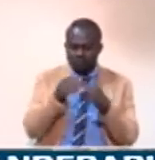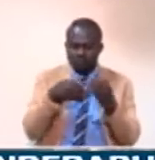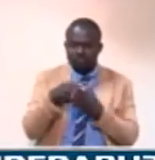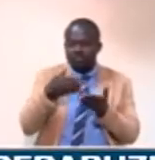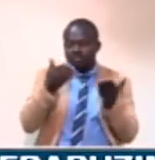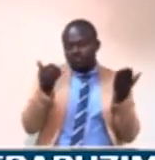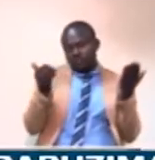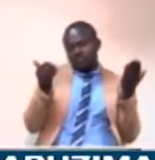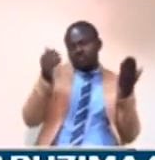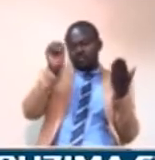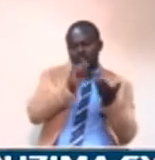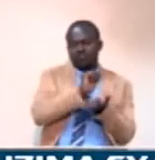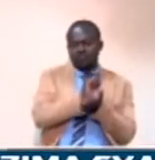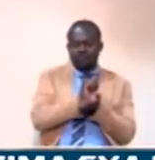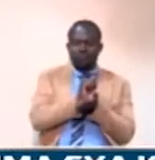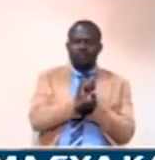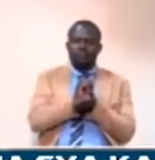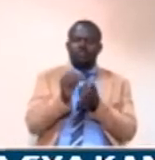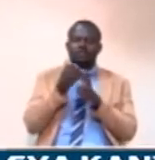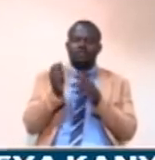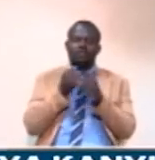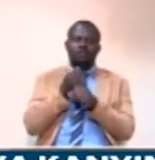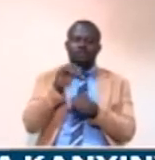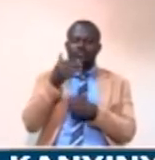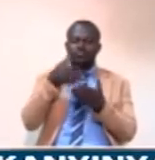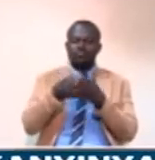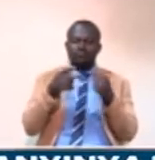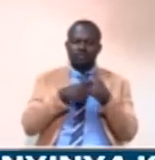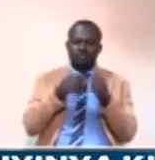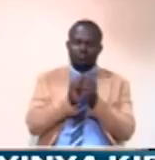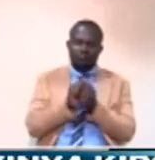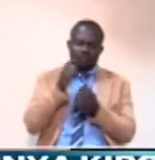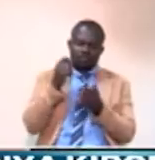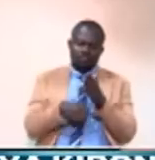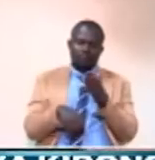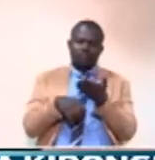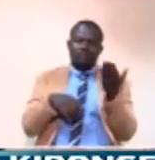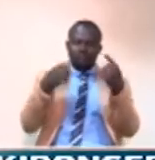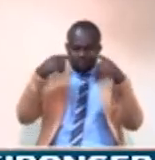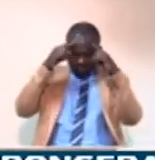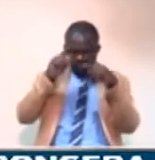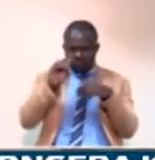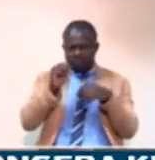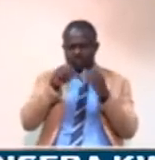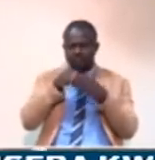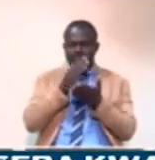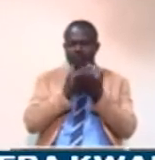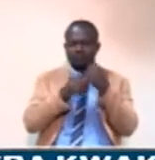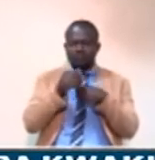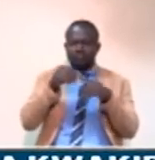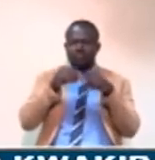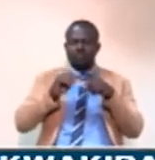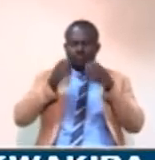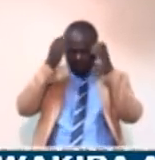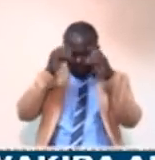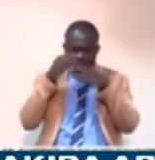bihama bashobora kuzahanishwa igifungo kiri hagati y'imyaka 5-7 ndetse n'amande. Iyi kaminuza ya Kim yahagaritse ibikorwa byo gutanga uburezi mu